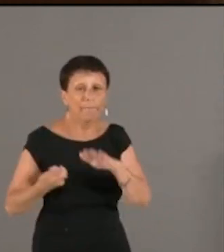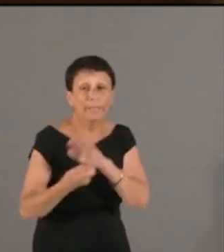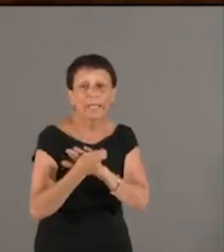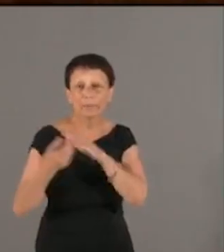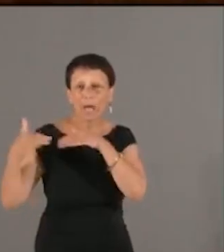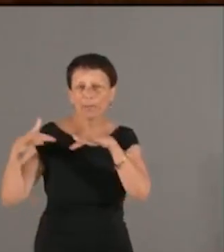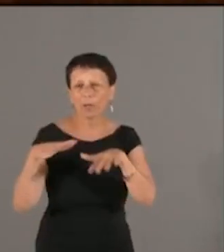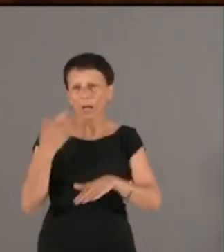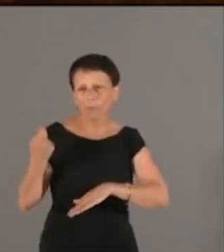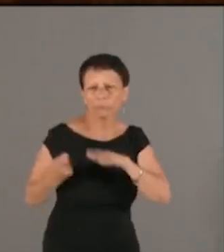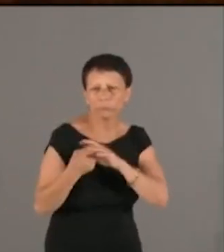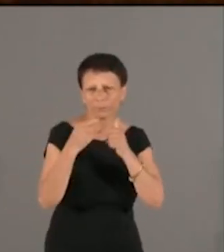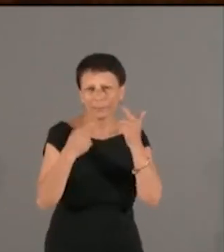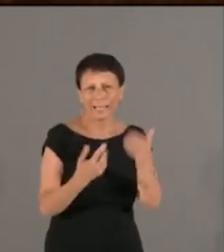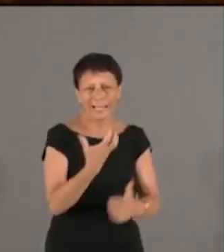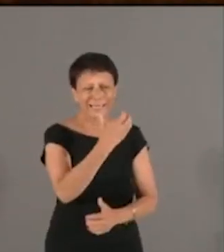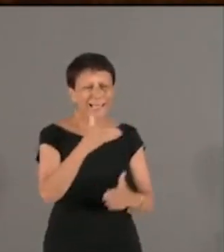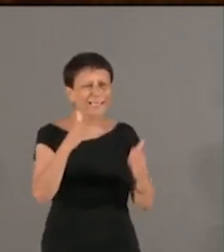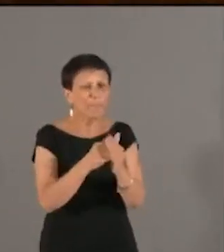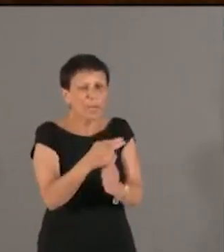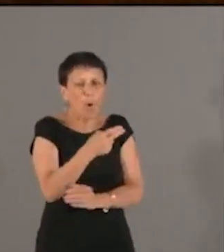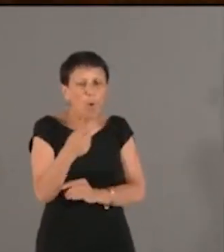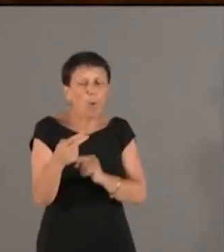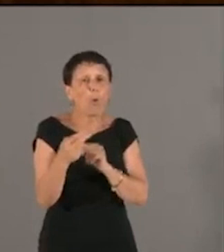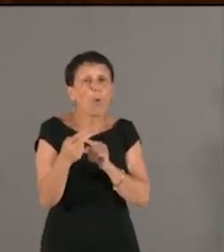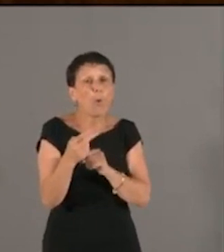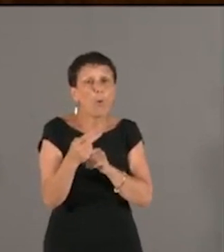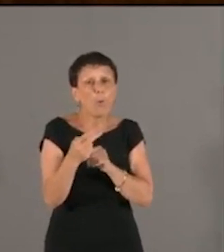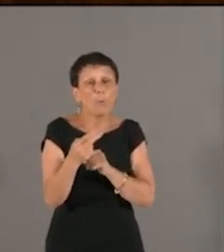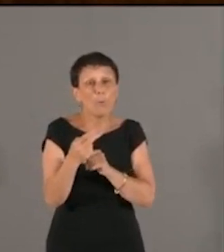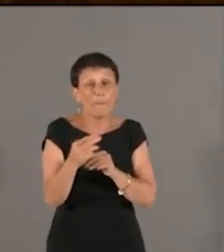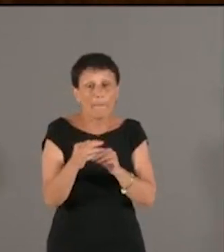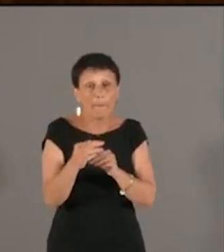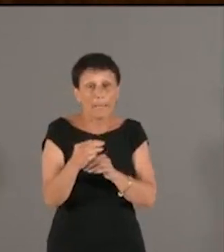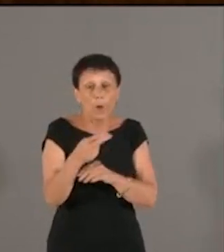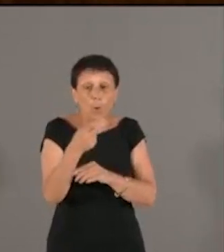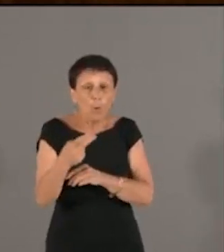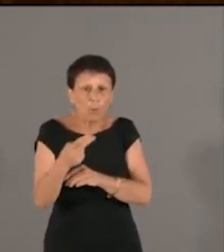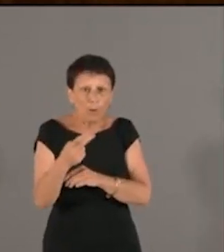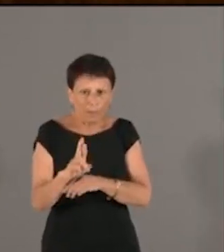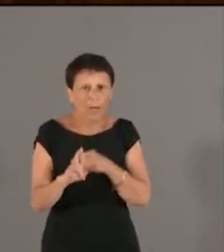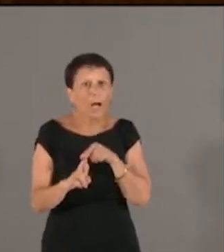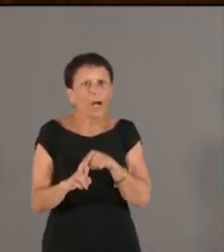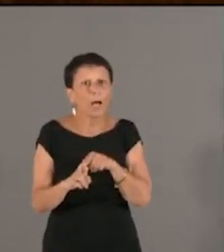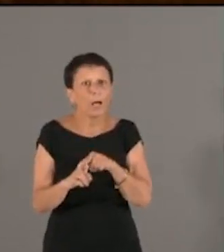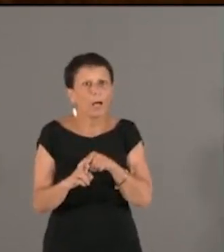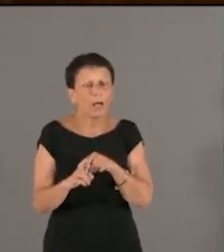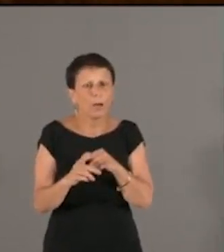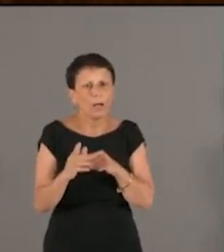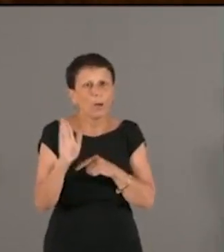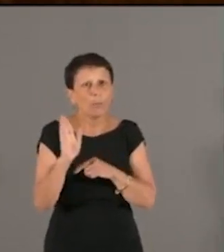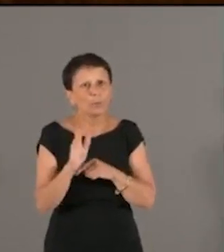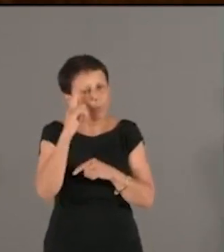l'immigration, 500 000 euros. 500 000 euros, précieux euros qui sont attendus par